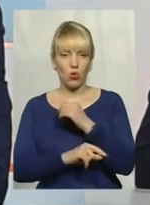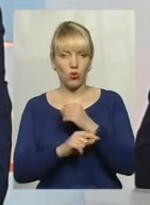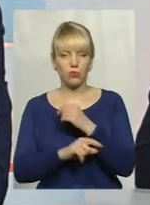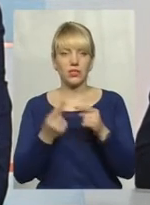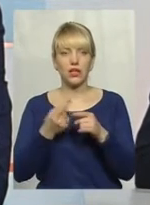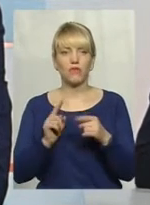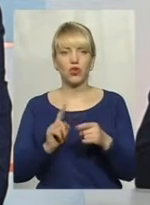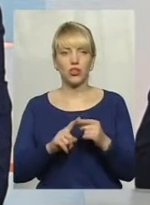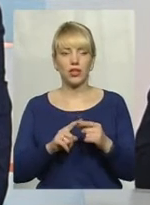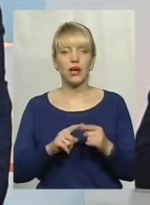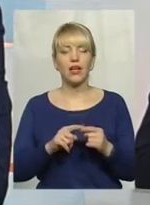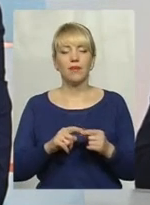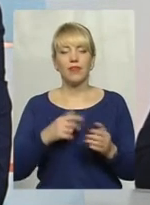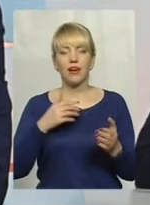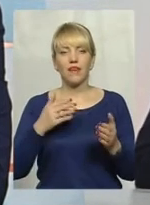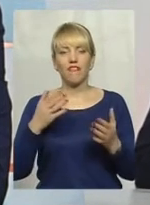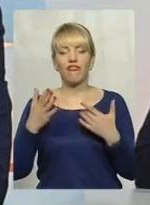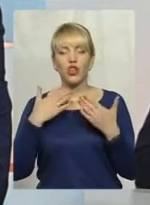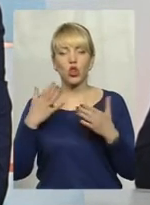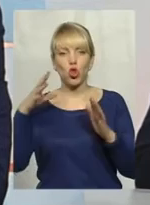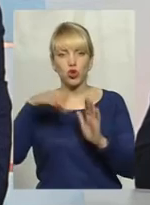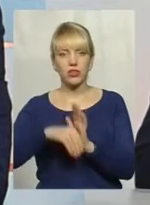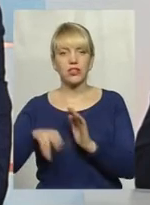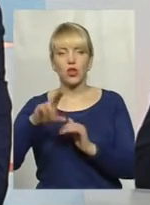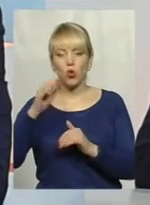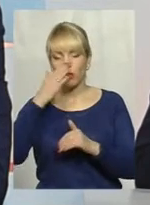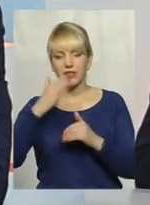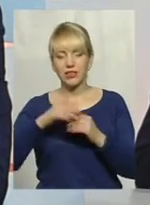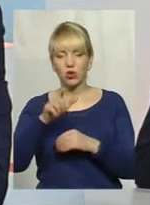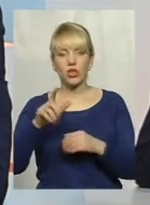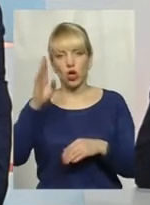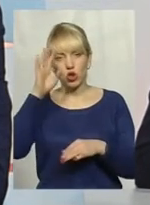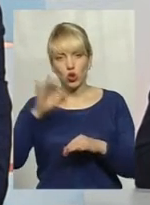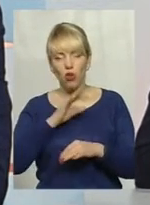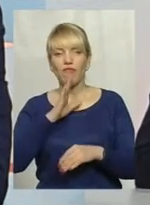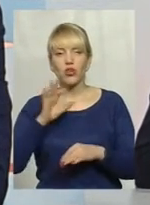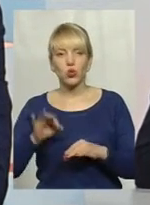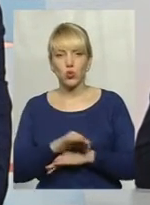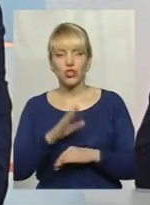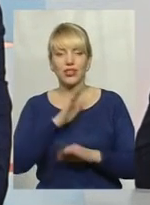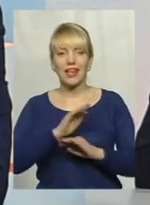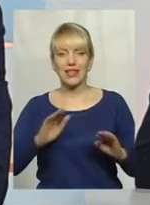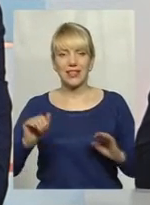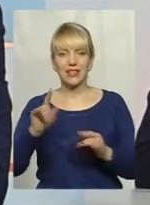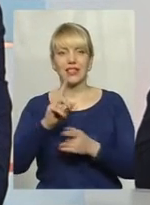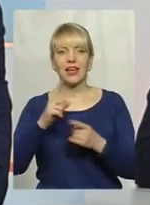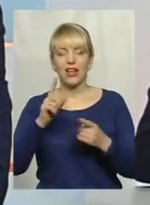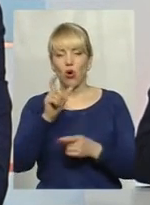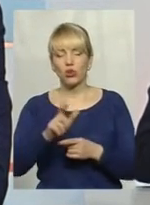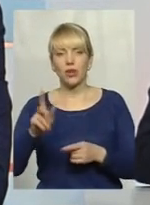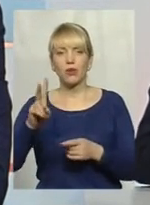віднесені до близьких осіб. Не тільки чоловік, дружина, діти і так далі, але і особи, які